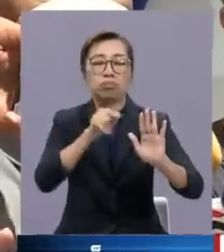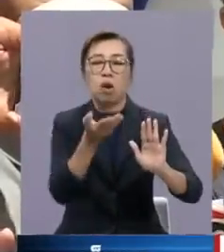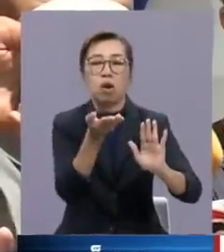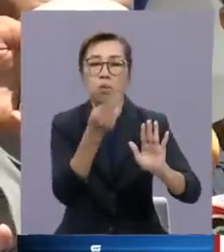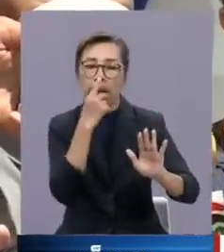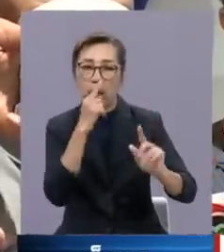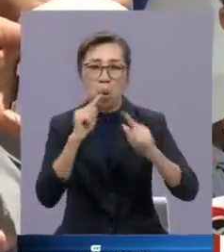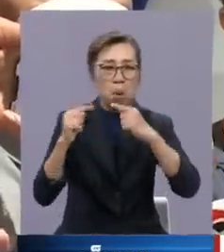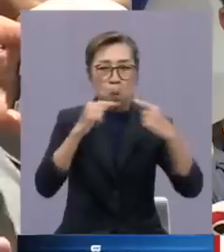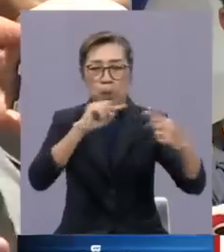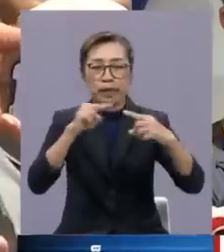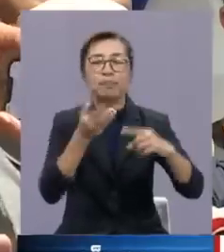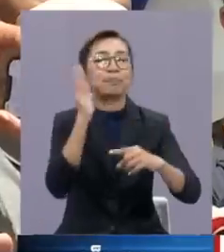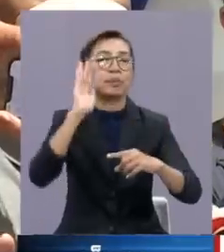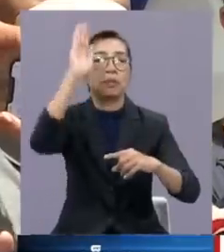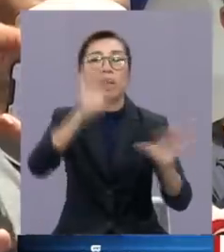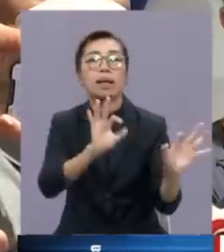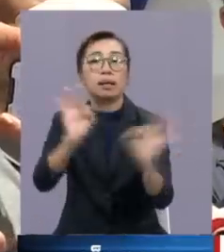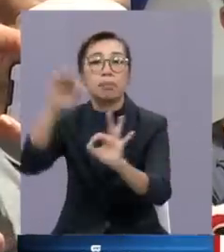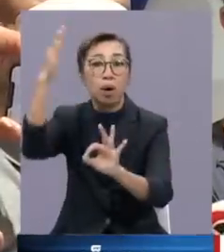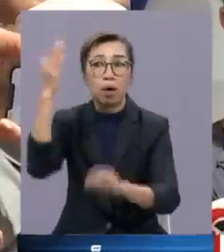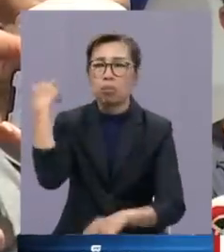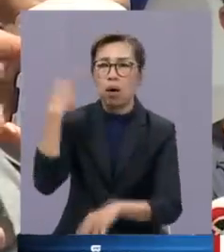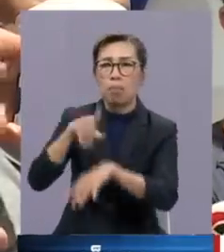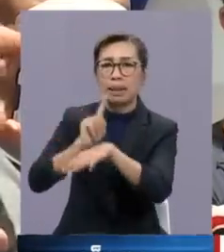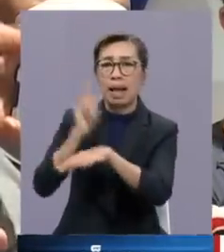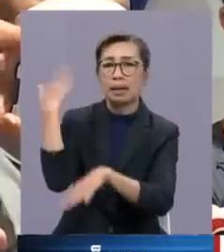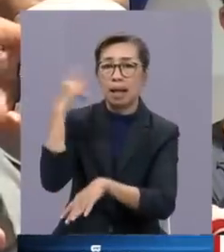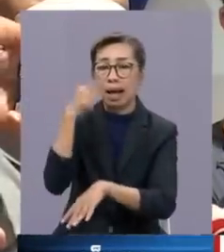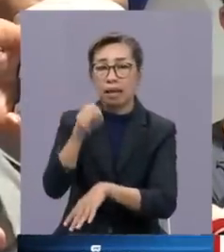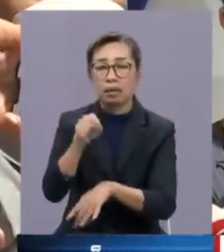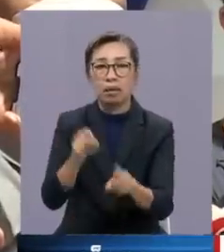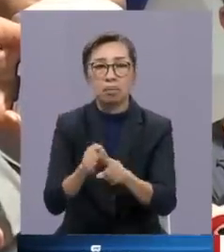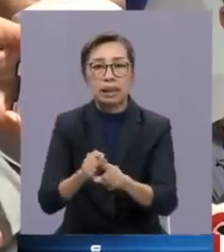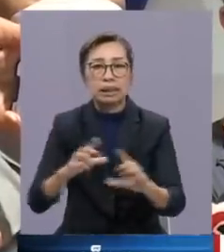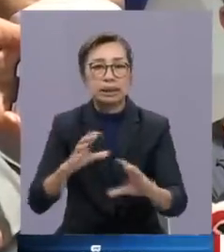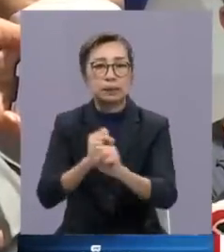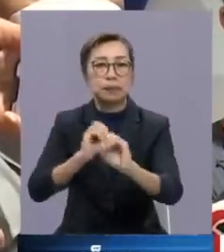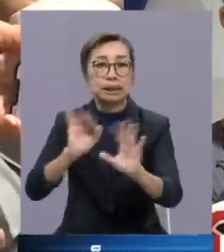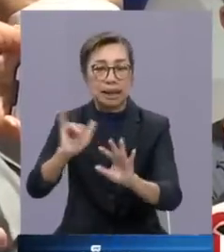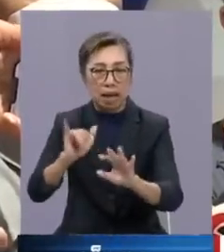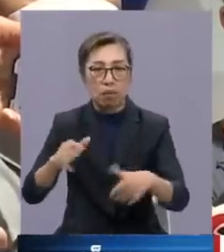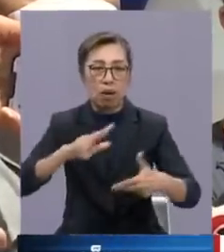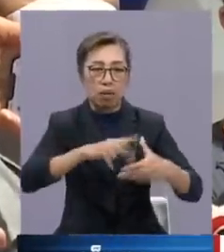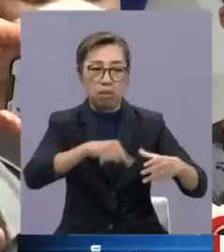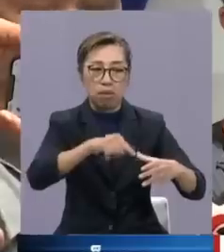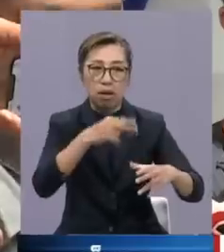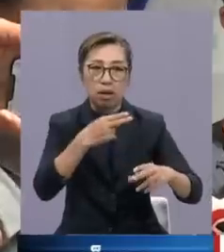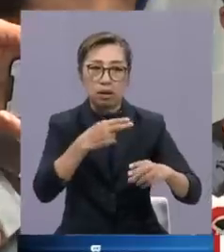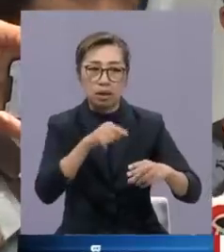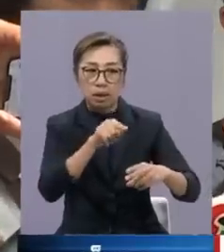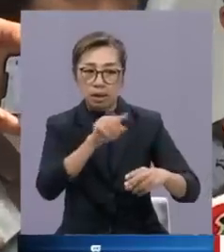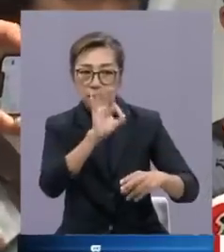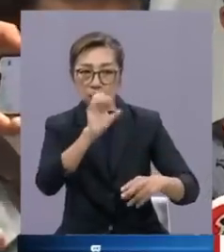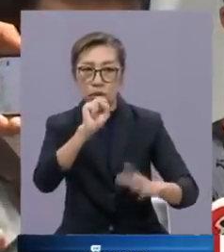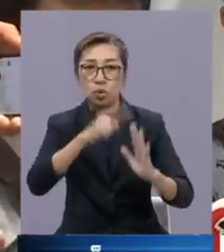ลงกันไม่ได้ก็เลยยื้อไปประธานสภาครั้งนั้นเนี่ยชนวนเหตุก็คือยังไม่ลงตัวระหว่างพลังประชารัฐที่วางตัวสุ